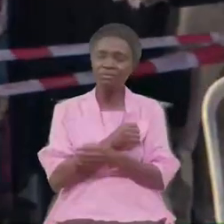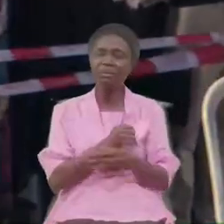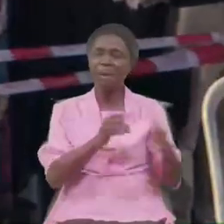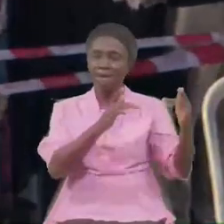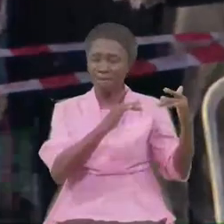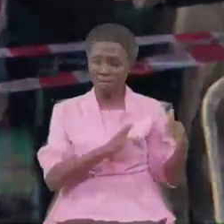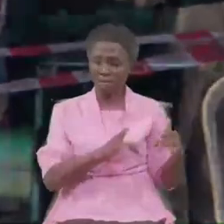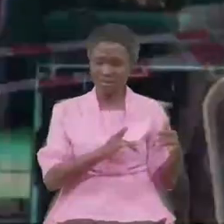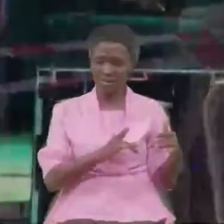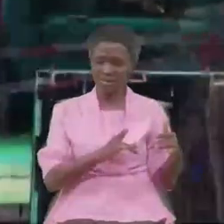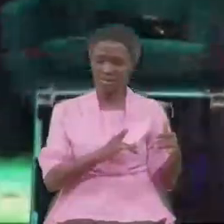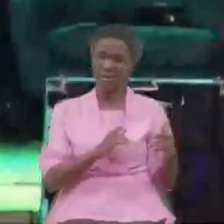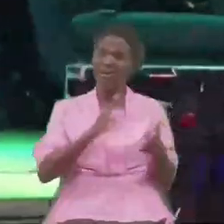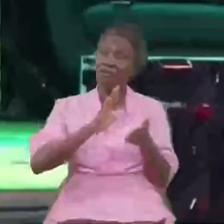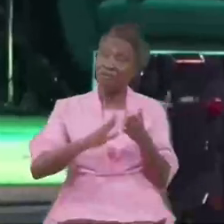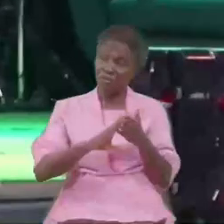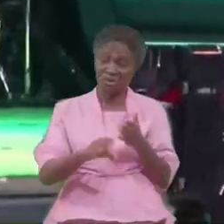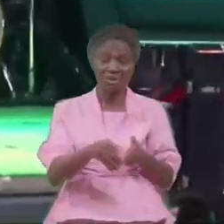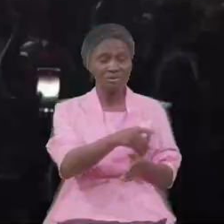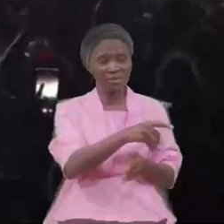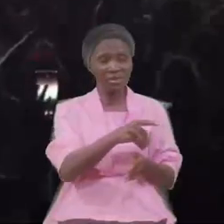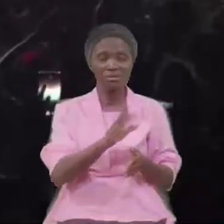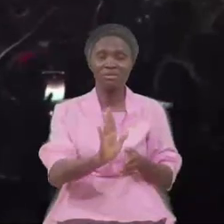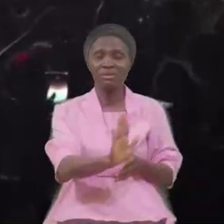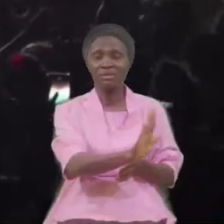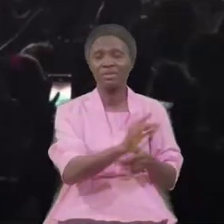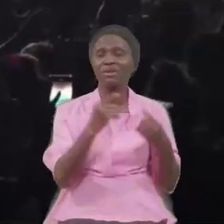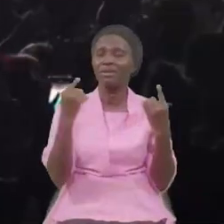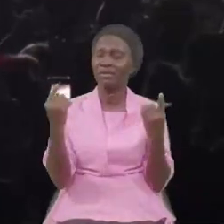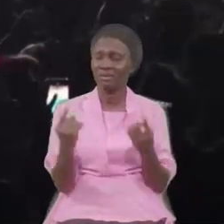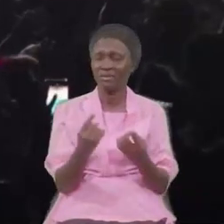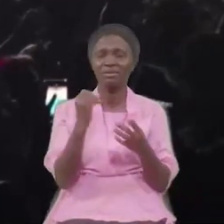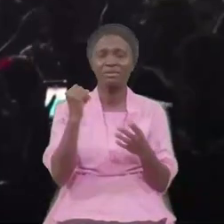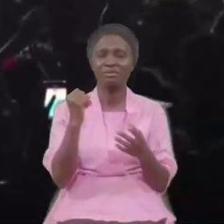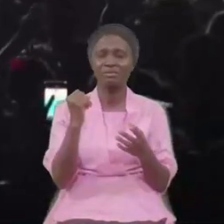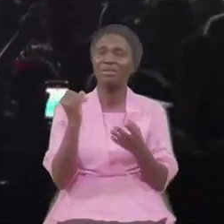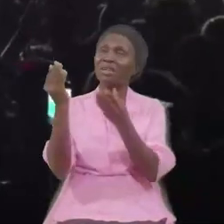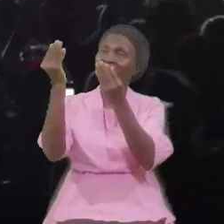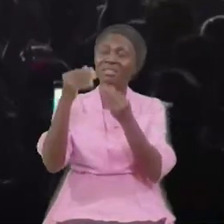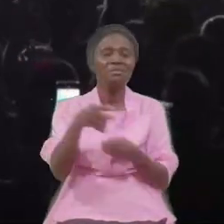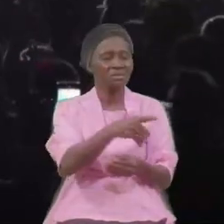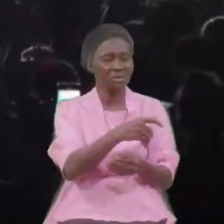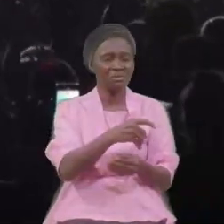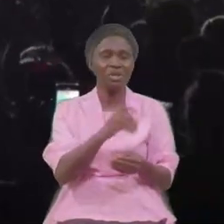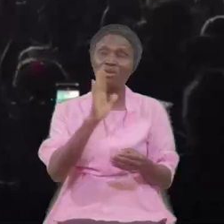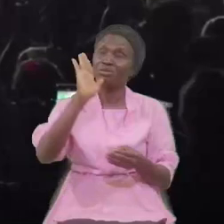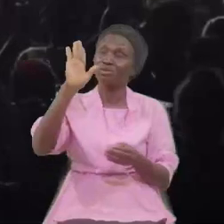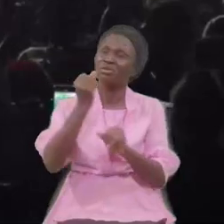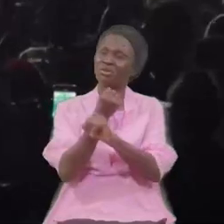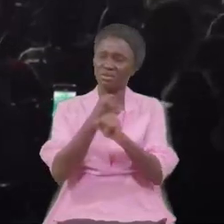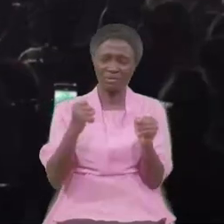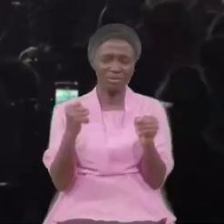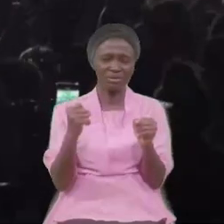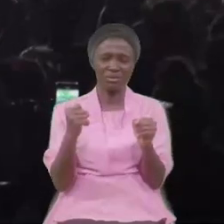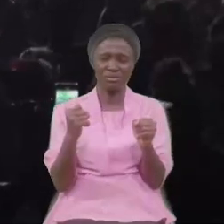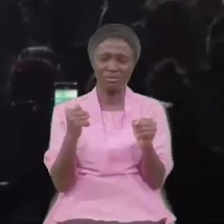Par ton amour et ta compassion, pardonne leurs péchés. Accorde-leur ton salut.